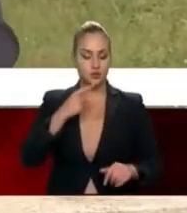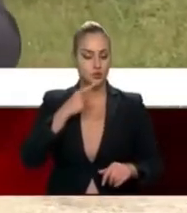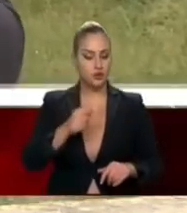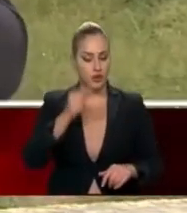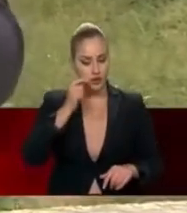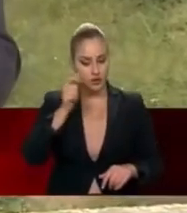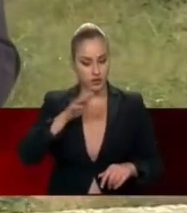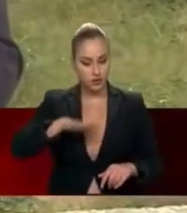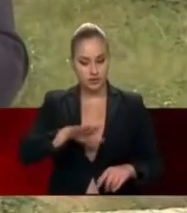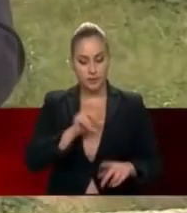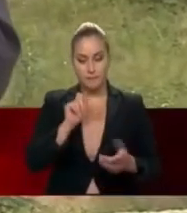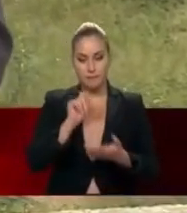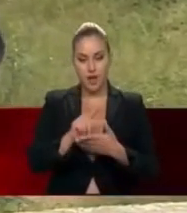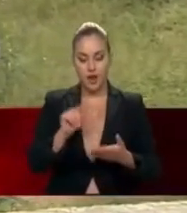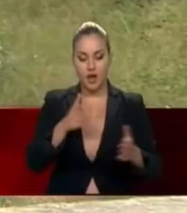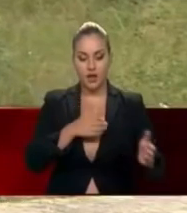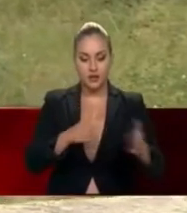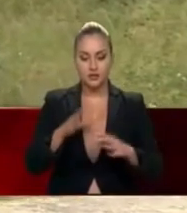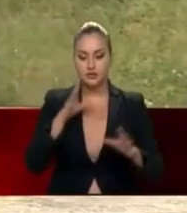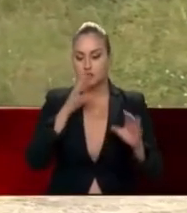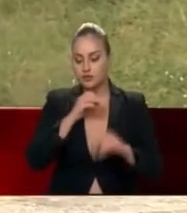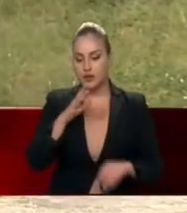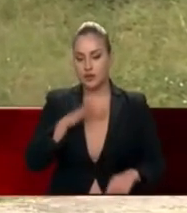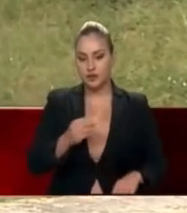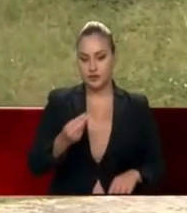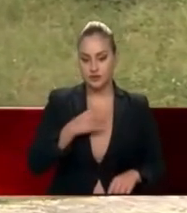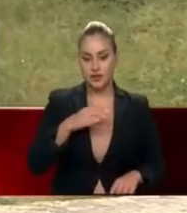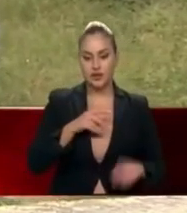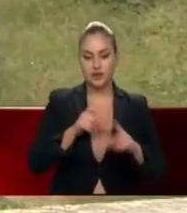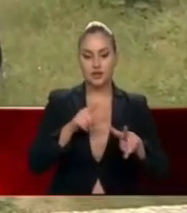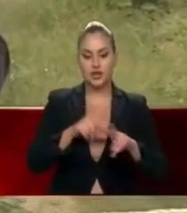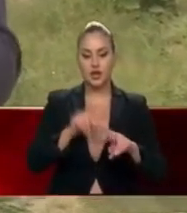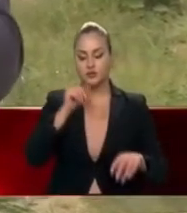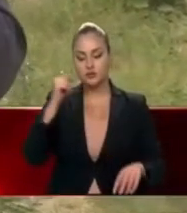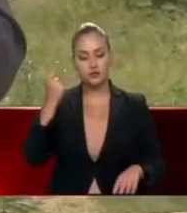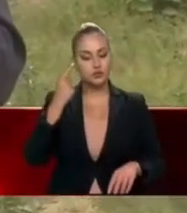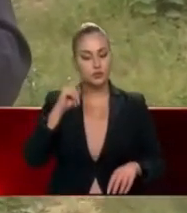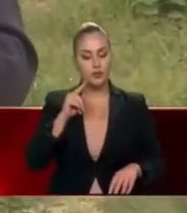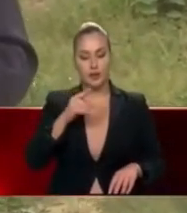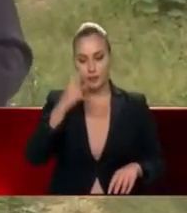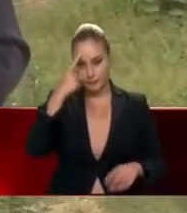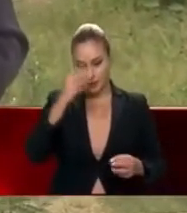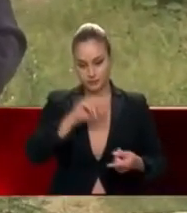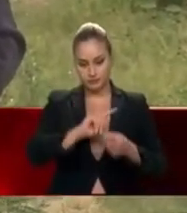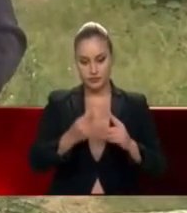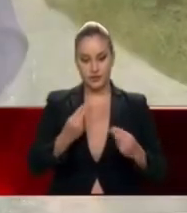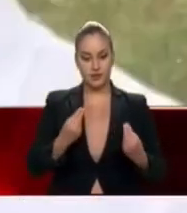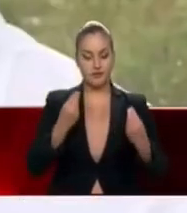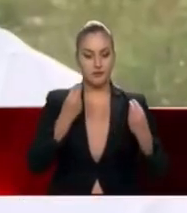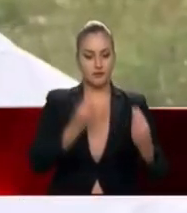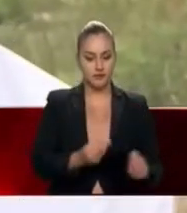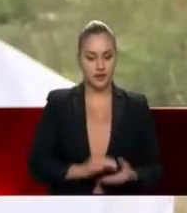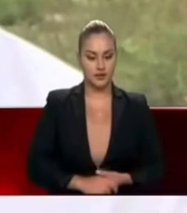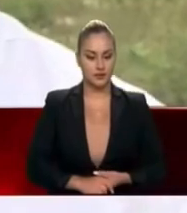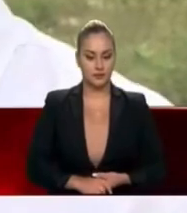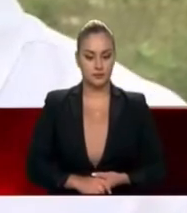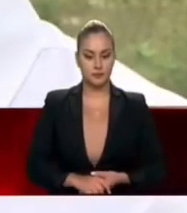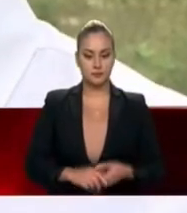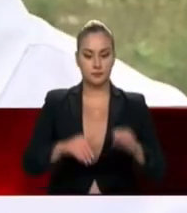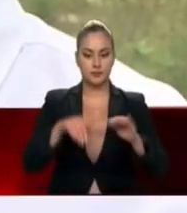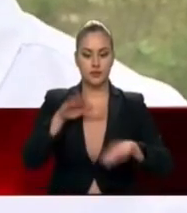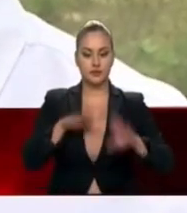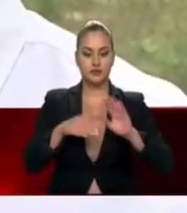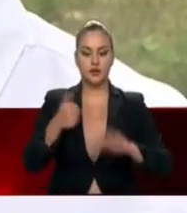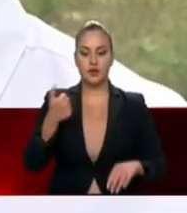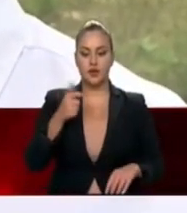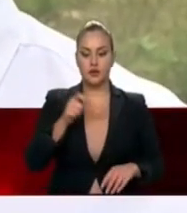kişiler ondan mail adresini ve şifresini istedi. Deniz Akkaya da hiç tereddüt etmeden o bilgileri karşı tarafa verdi. Sayfanız 6